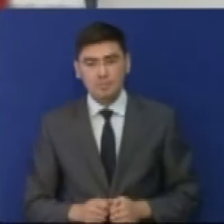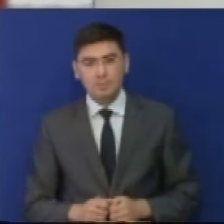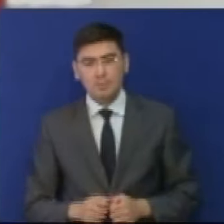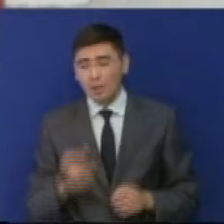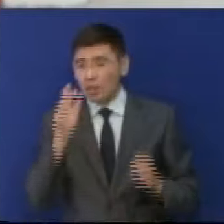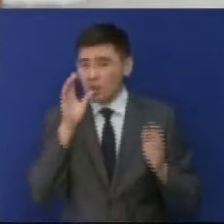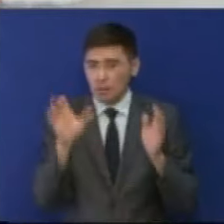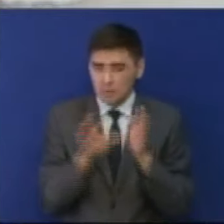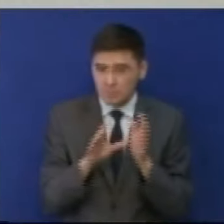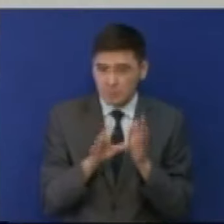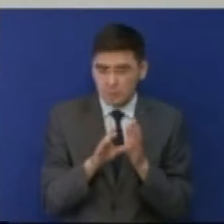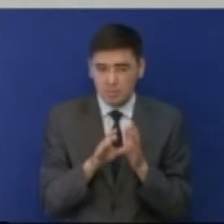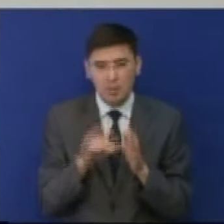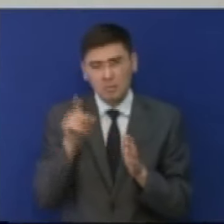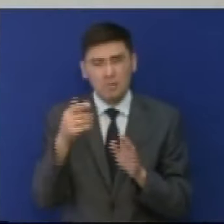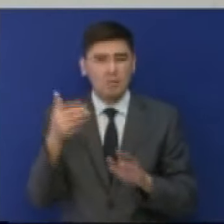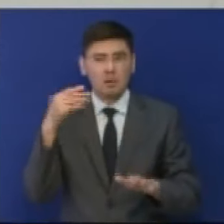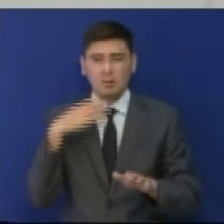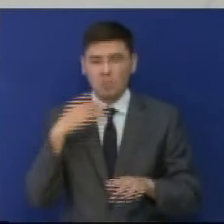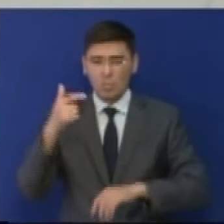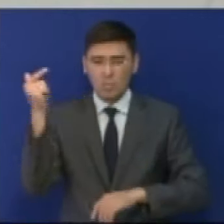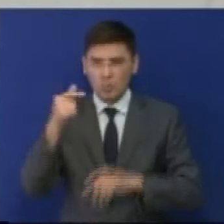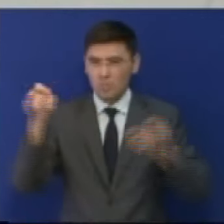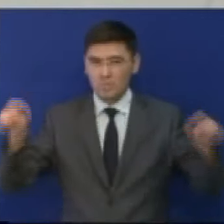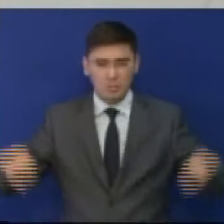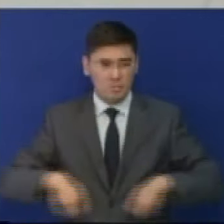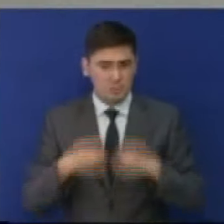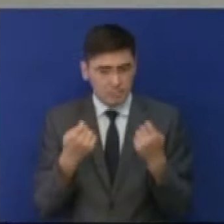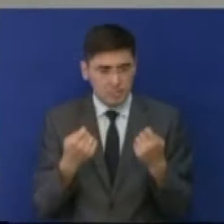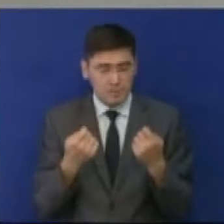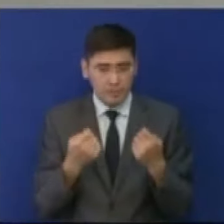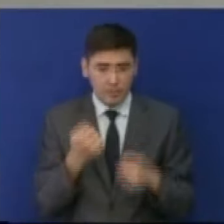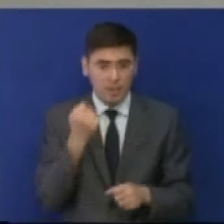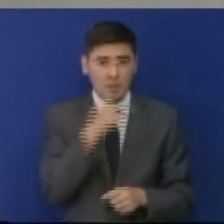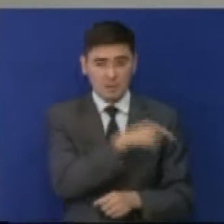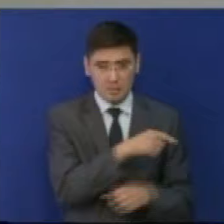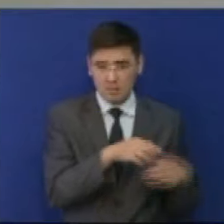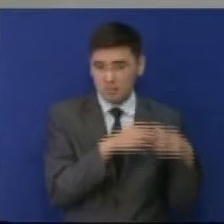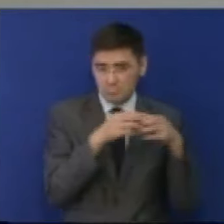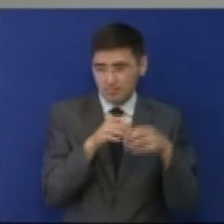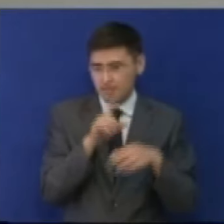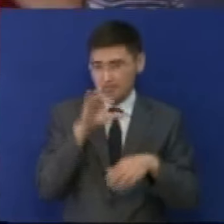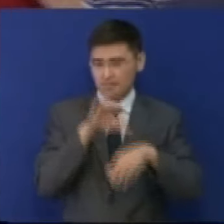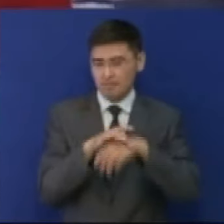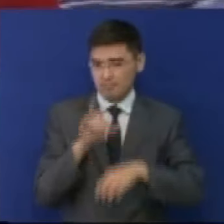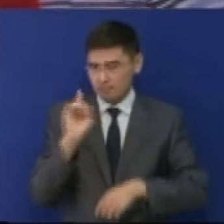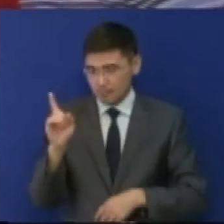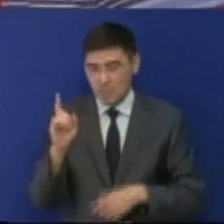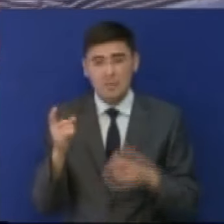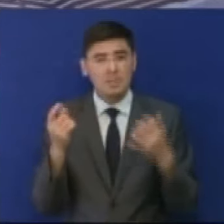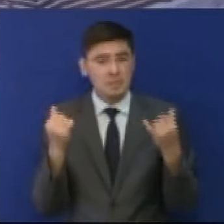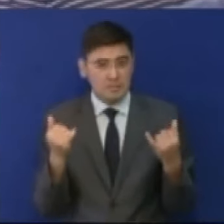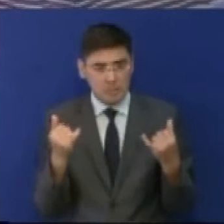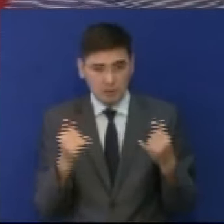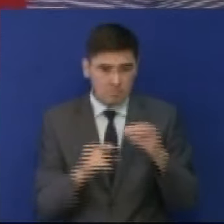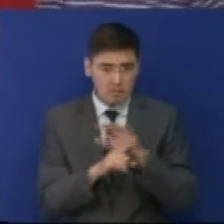Состояние электросетей было одним из грубых нарушений безопасности условий проживания. Рабочие учли это, и теперь кабели закладываются в стены. Надо отметить,